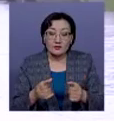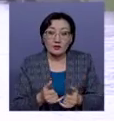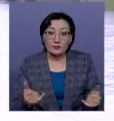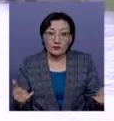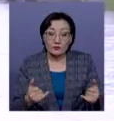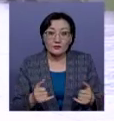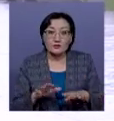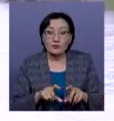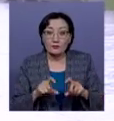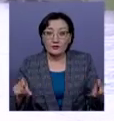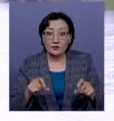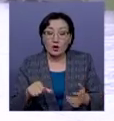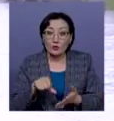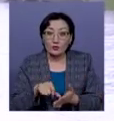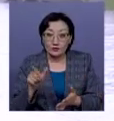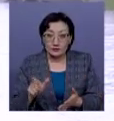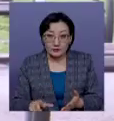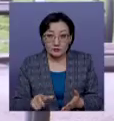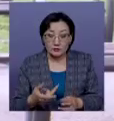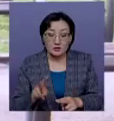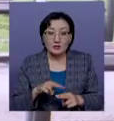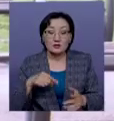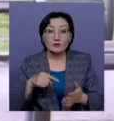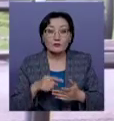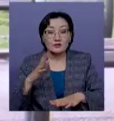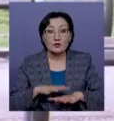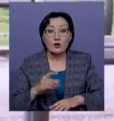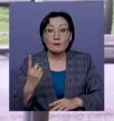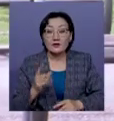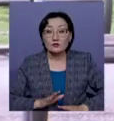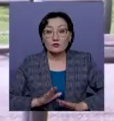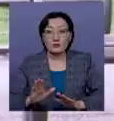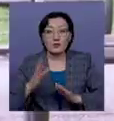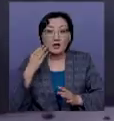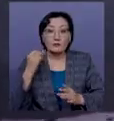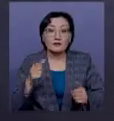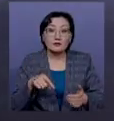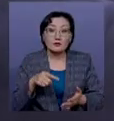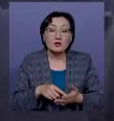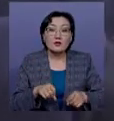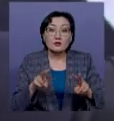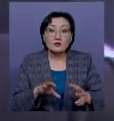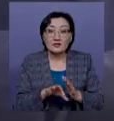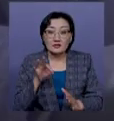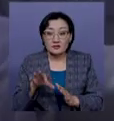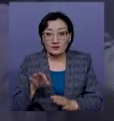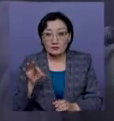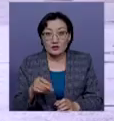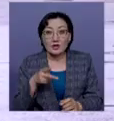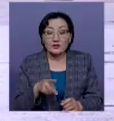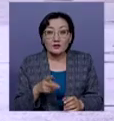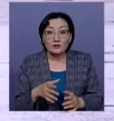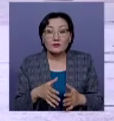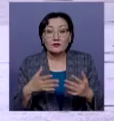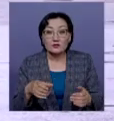қамтамасыз ететін мекемелердің өкілдері. Сондай-ақ шаһар басшысының бірінші орынбасары Алматыда арнайы іріктеліп алынған 2000